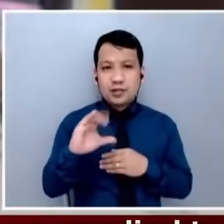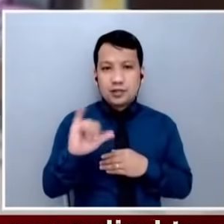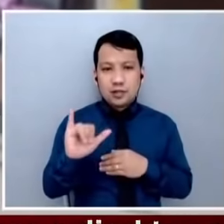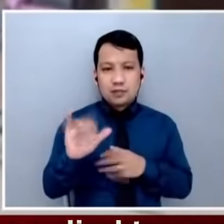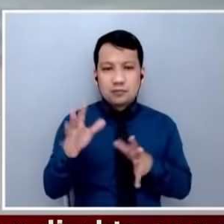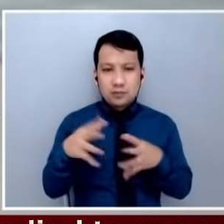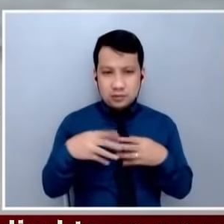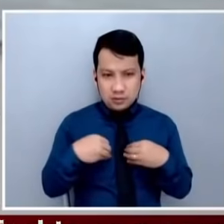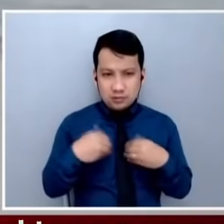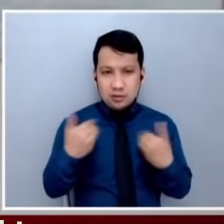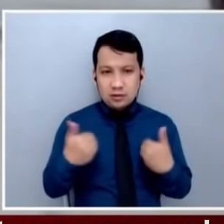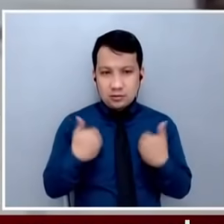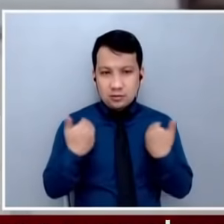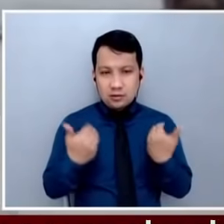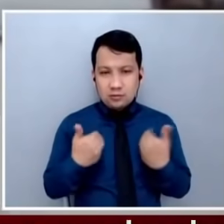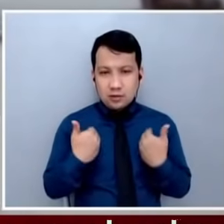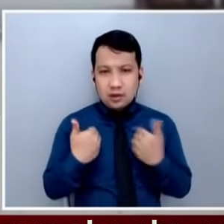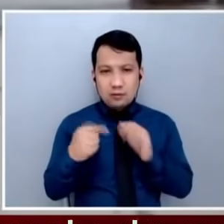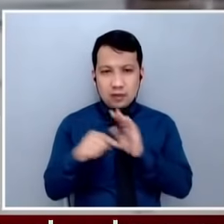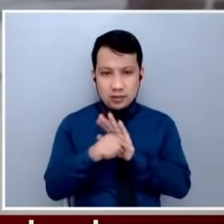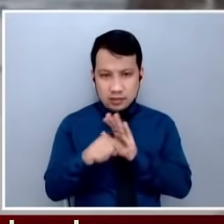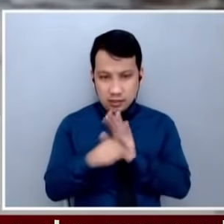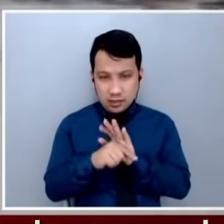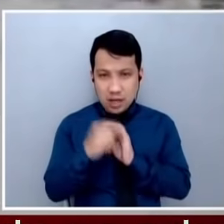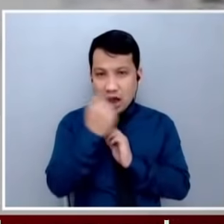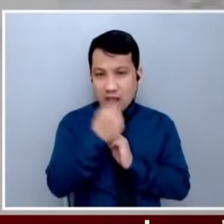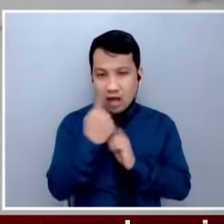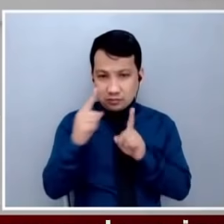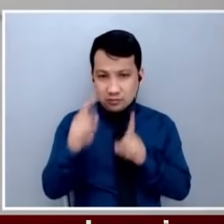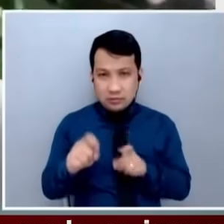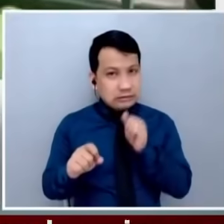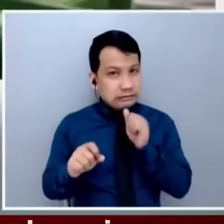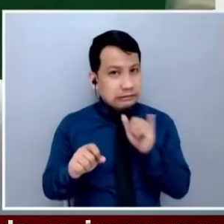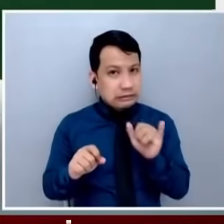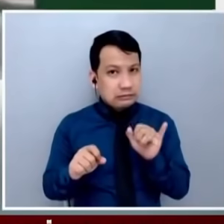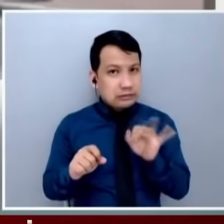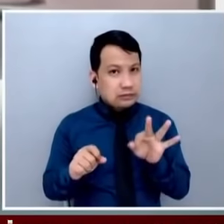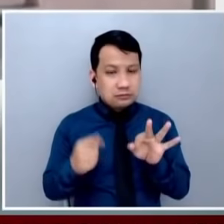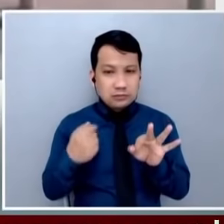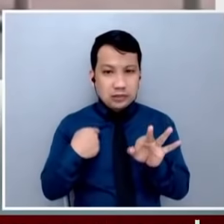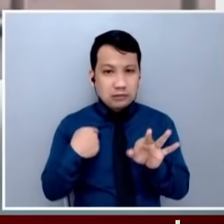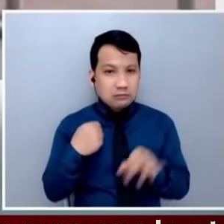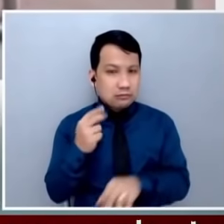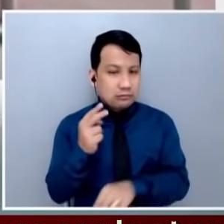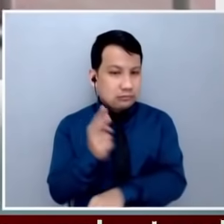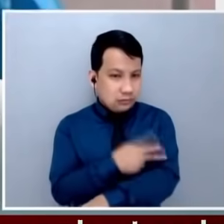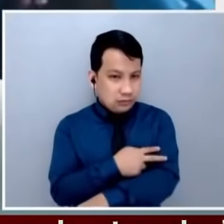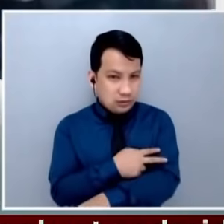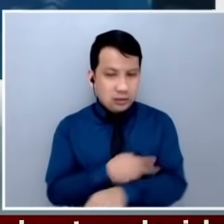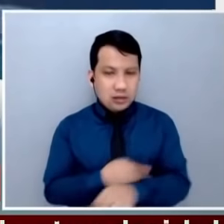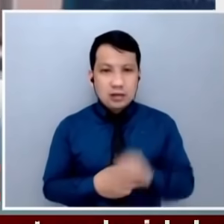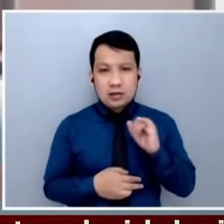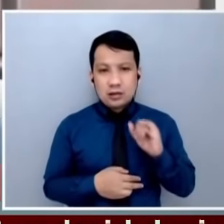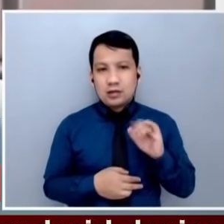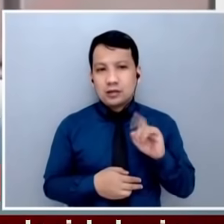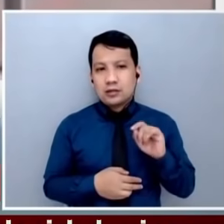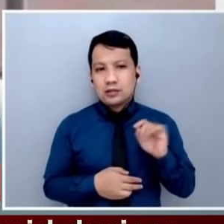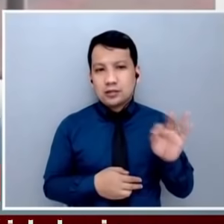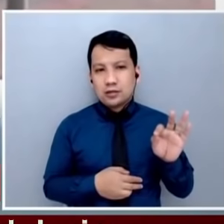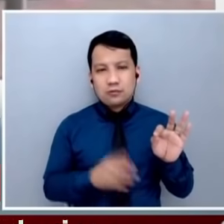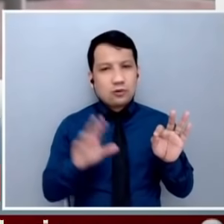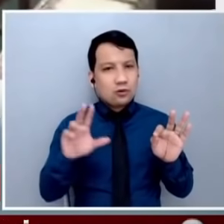ang mga minor de edad basta negatibo sa COVID test kung hindi pa bakunado. Sometimes IATF already says no more